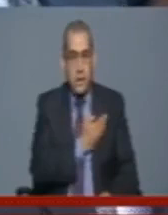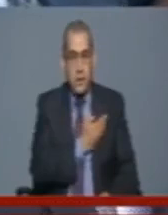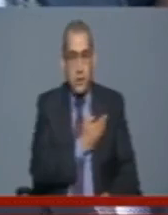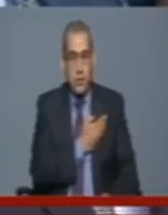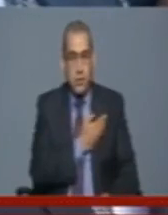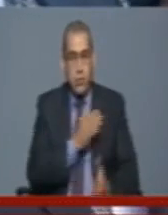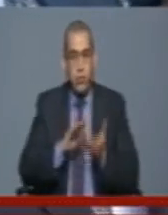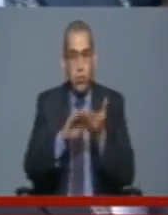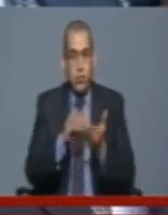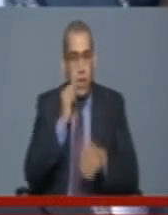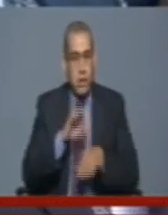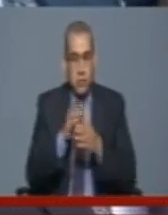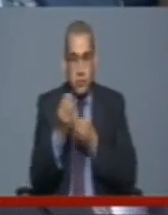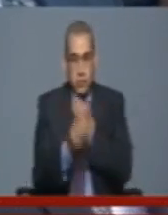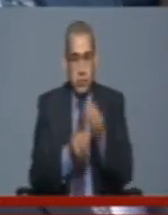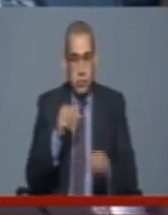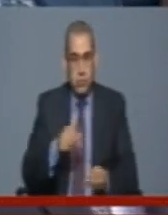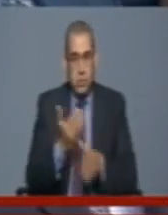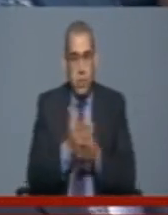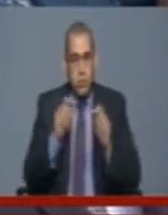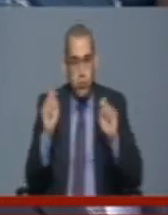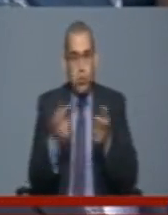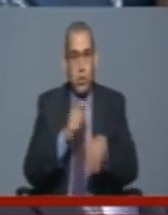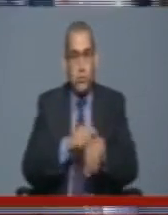بالمساعدات اللي اتجهزت في اسرع وقت.